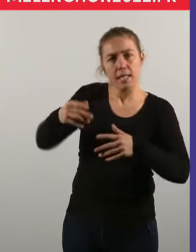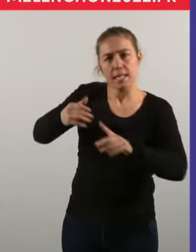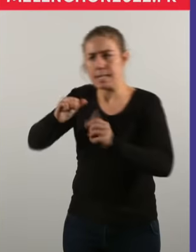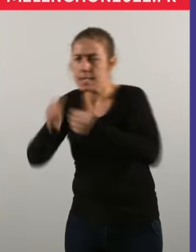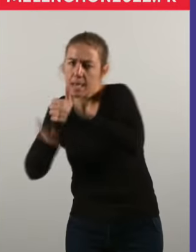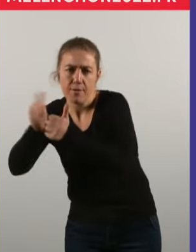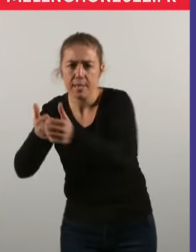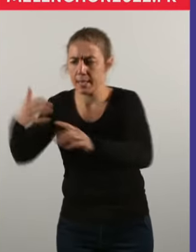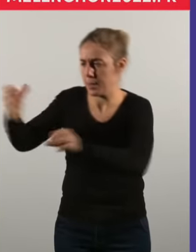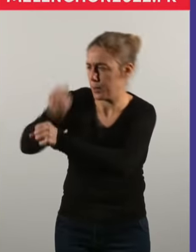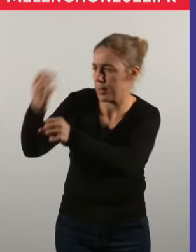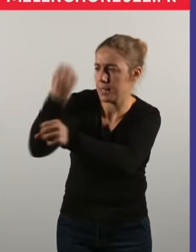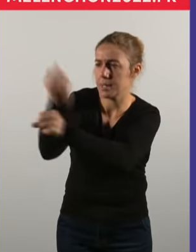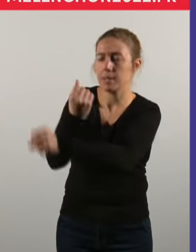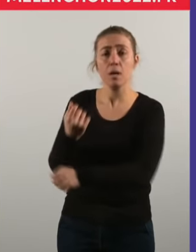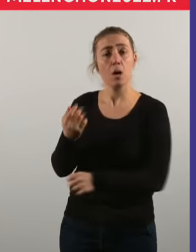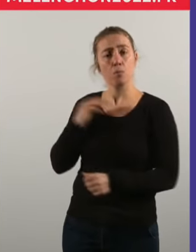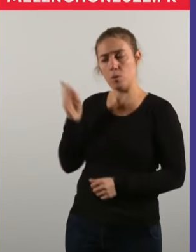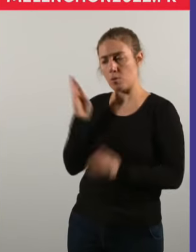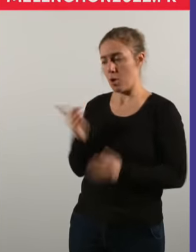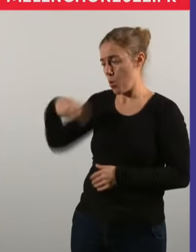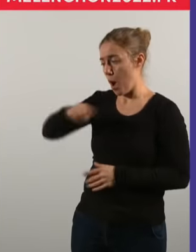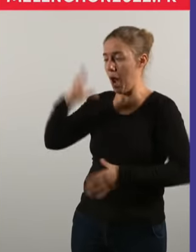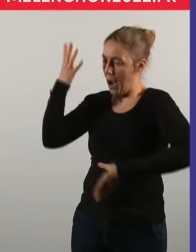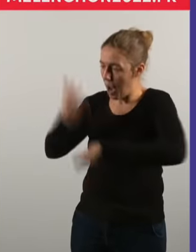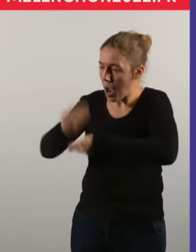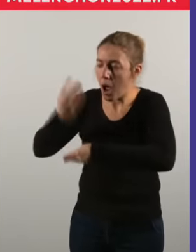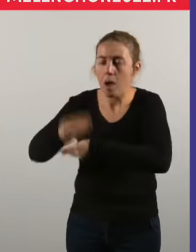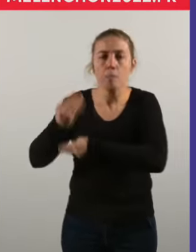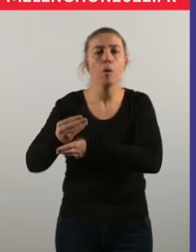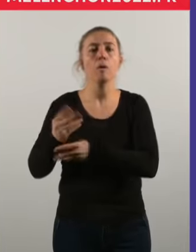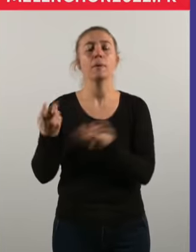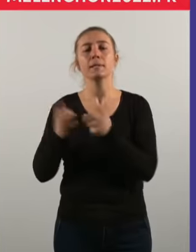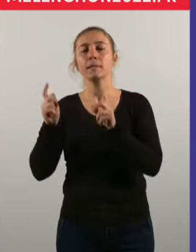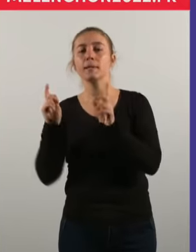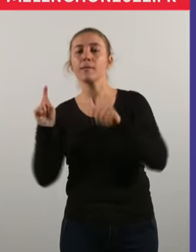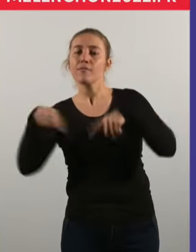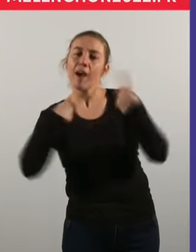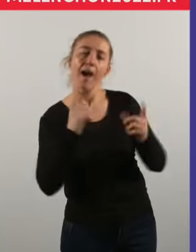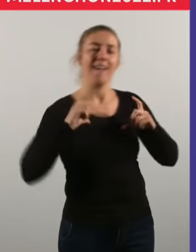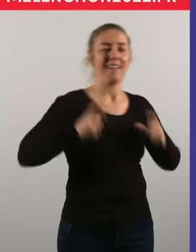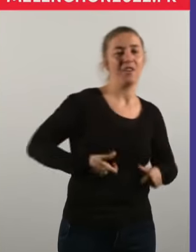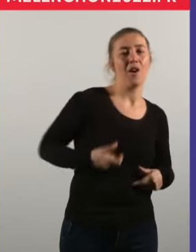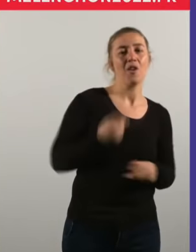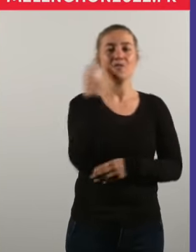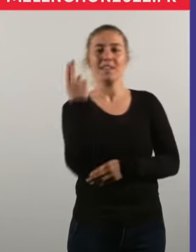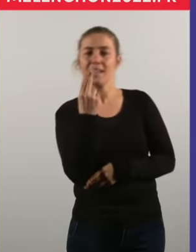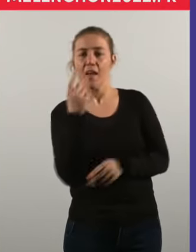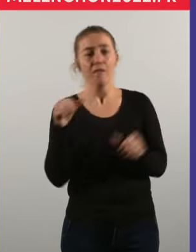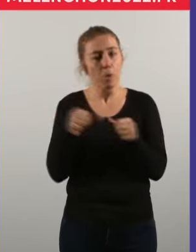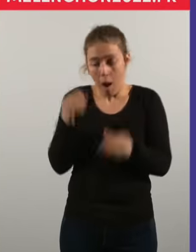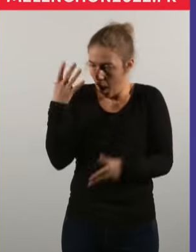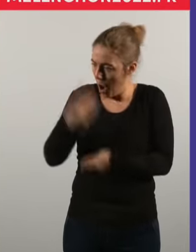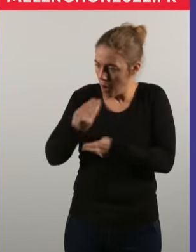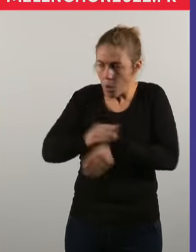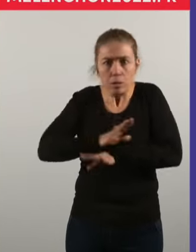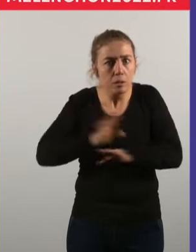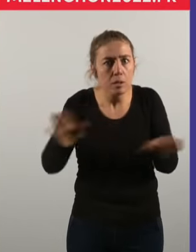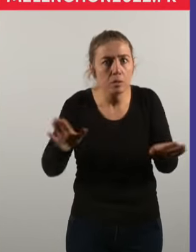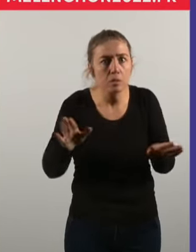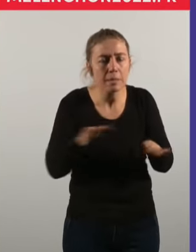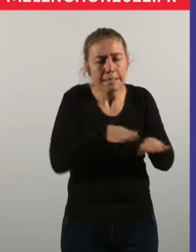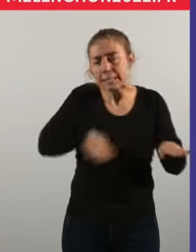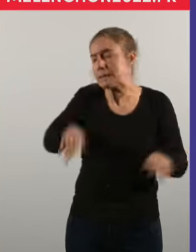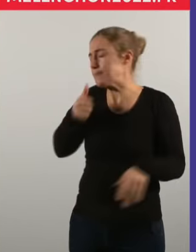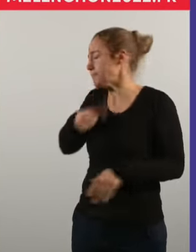Nous avons besoin qu'ils apprennent. Nous avons besoin que quand ils vont à l'école ou à la fac, ils ne fassent rien d'autre que d'apprendre, qu'ils n'aient pas besoin